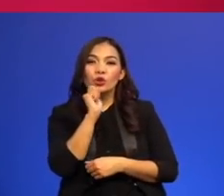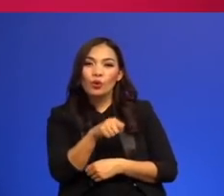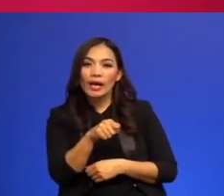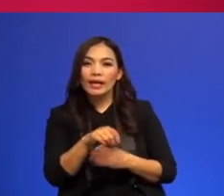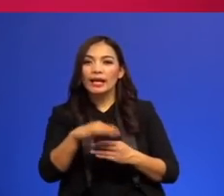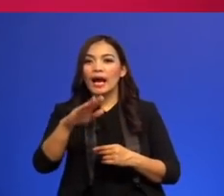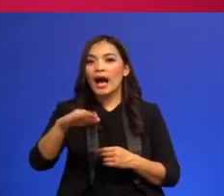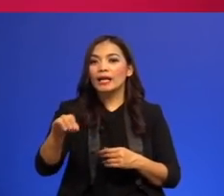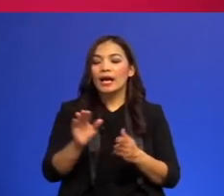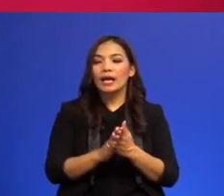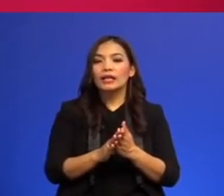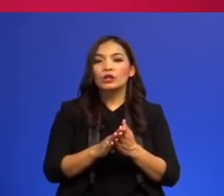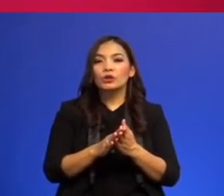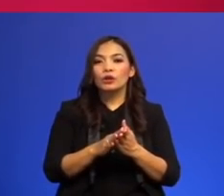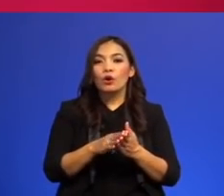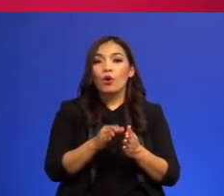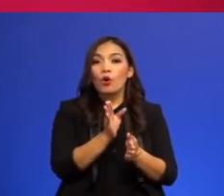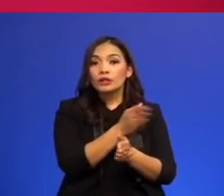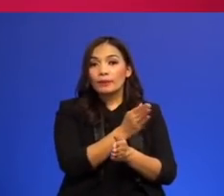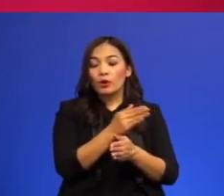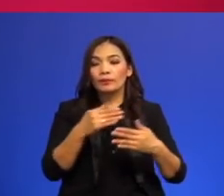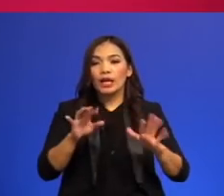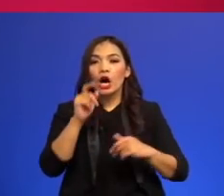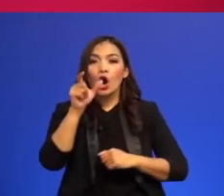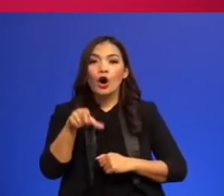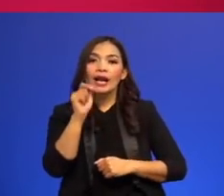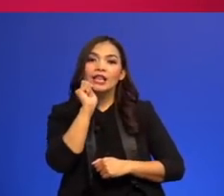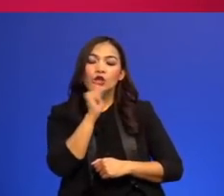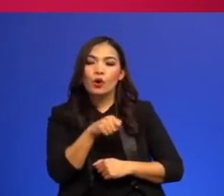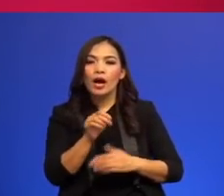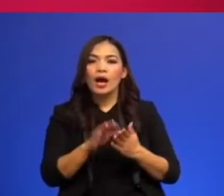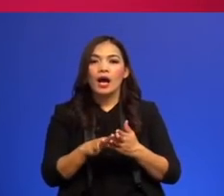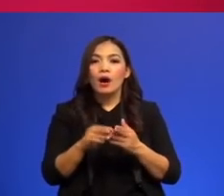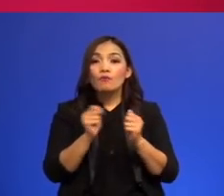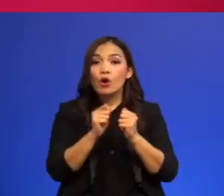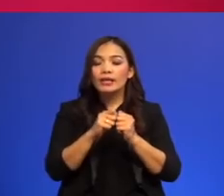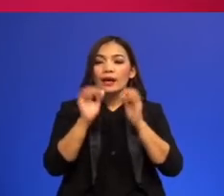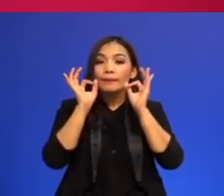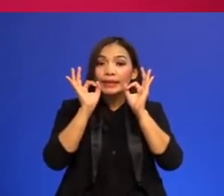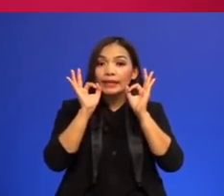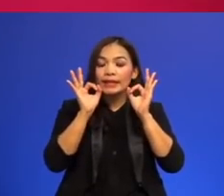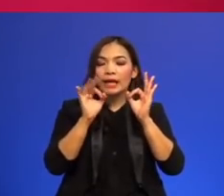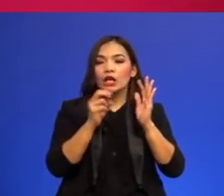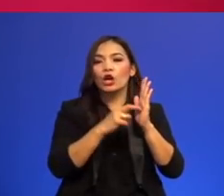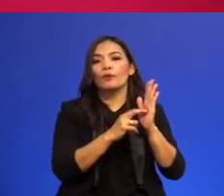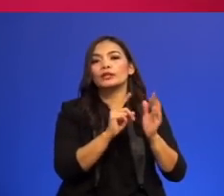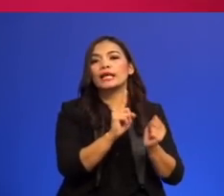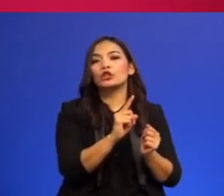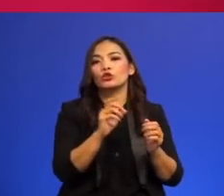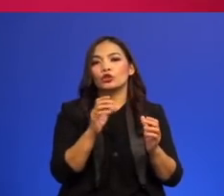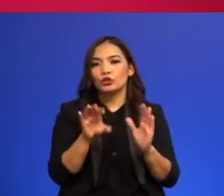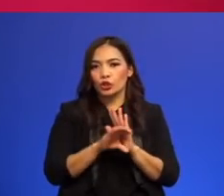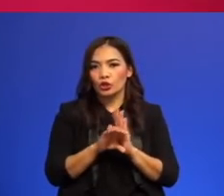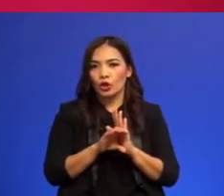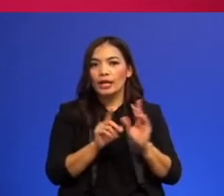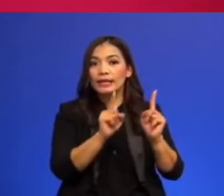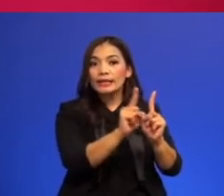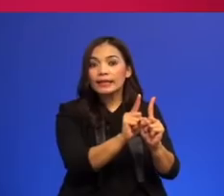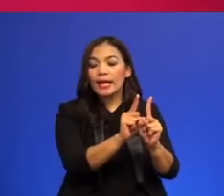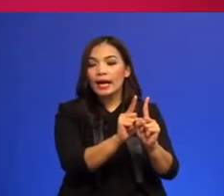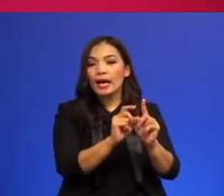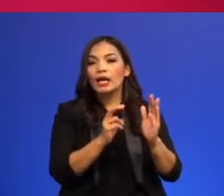dia untuk asuransi pendidikan. Sehingga pada waktu anak nomor satu sudah menikah, yang satu